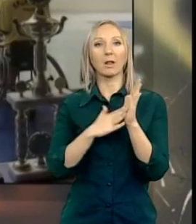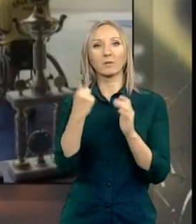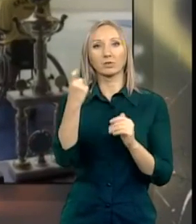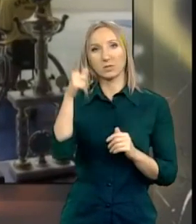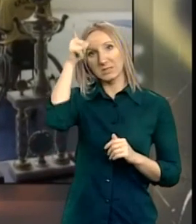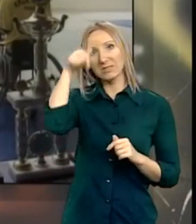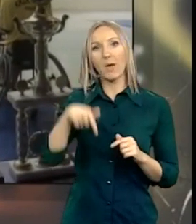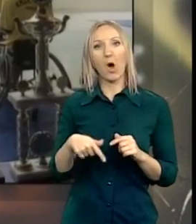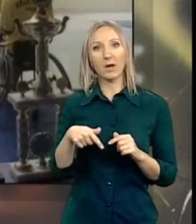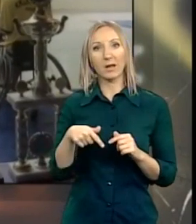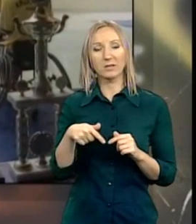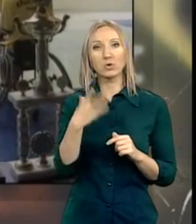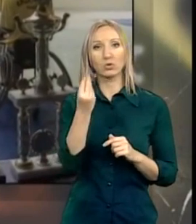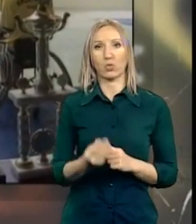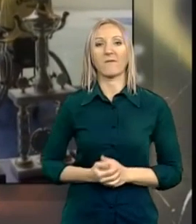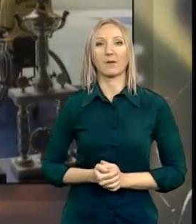iz Beogradskog Dinama.